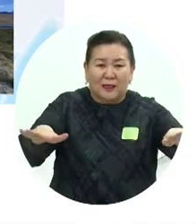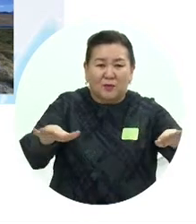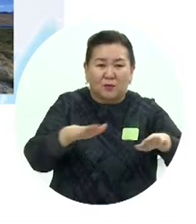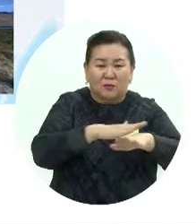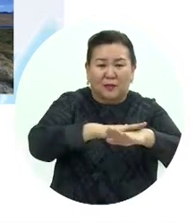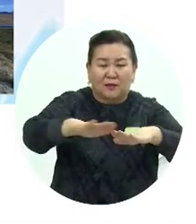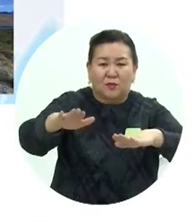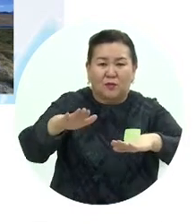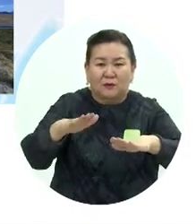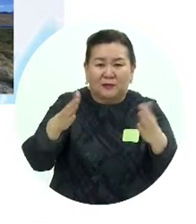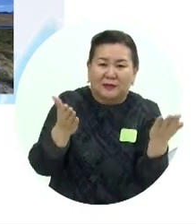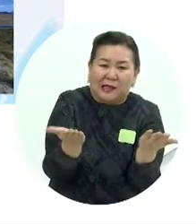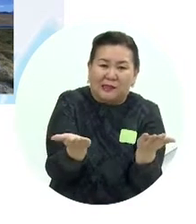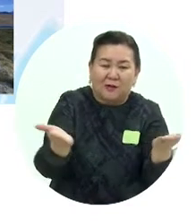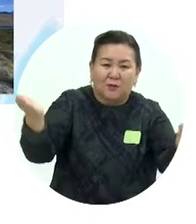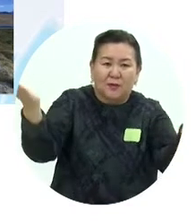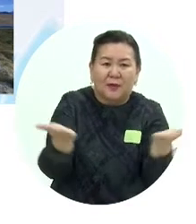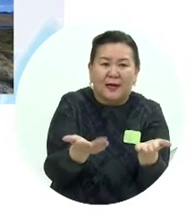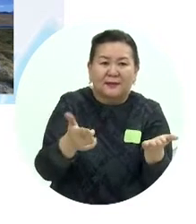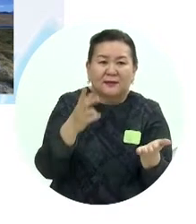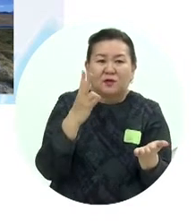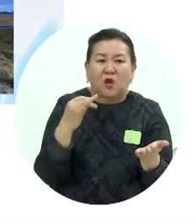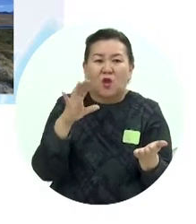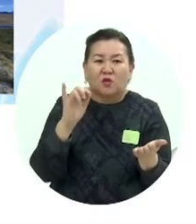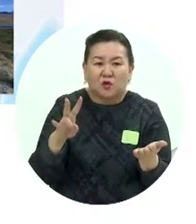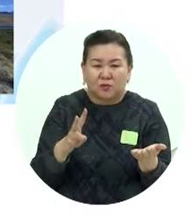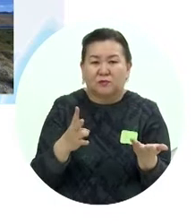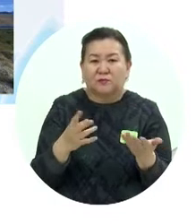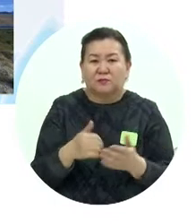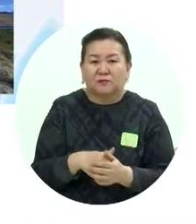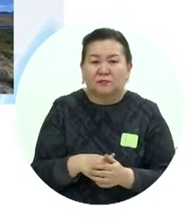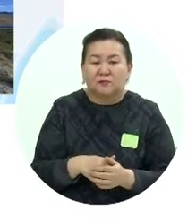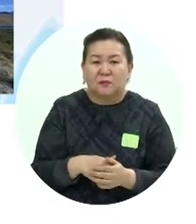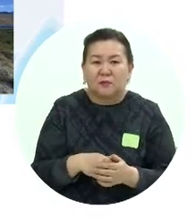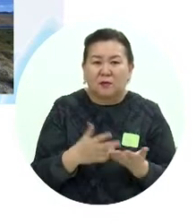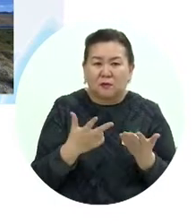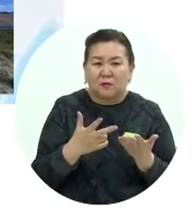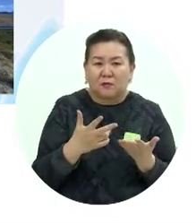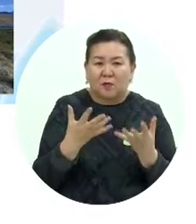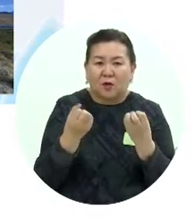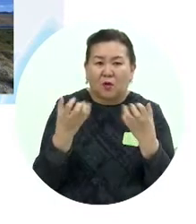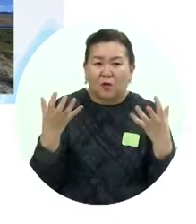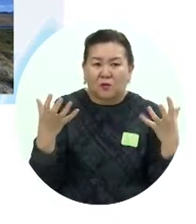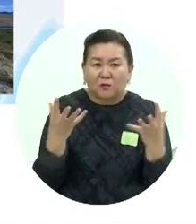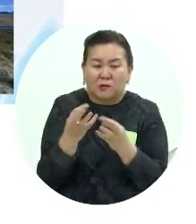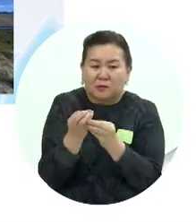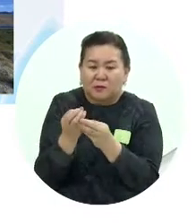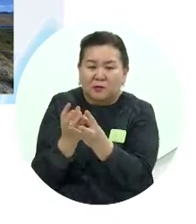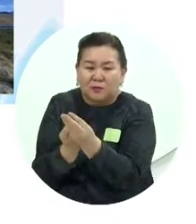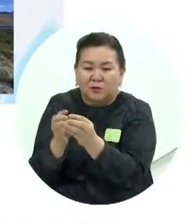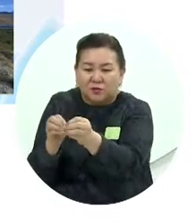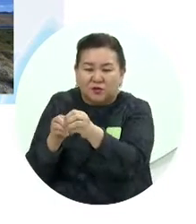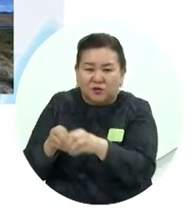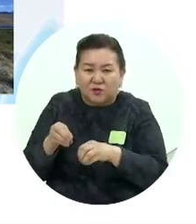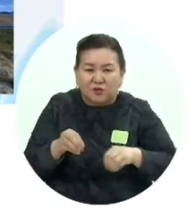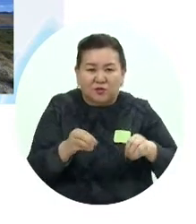үүсэх процессыг хэлж байгаа. За тэгэхээр хөрсний шилжилт үүснээр яах вэ гэхээр зураа маягийн олон ийм нухчаатай жижиг